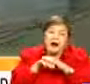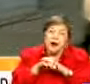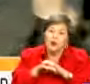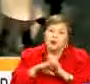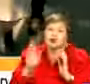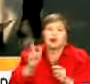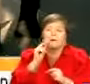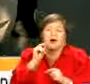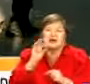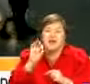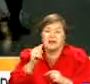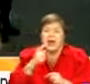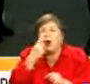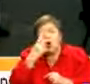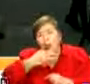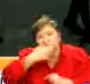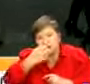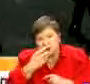la o ședință, pentru că